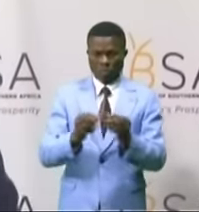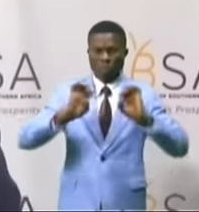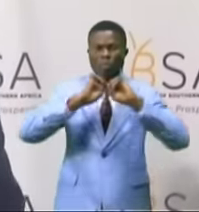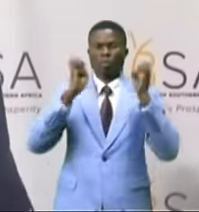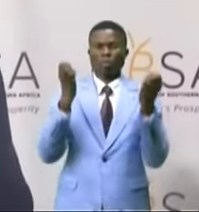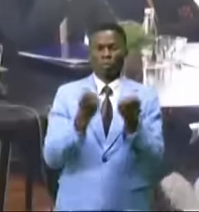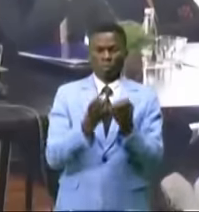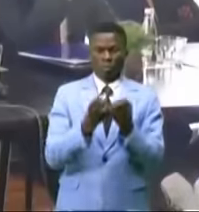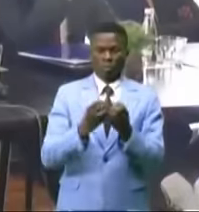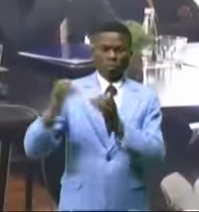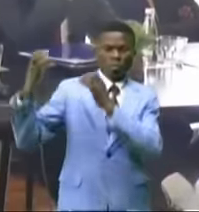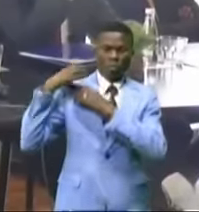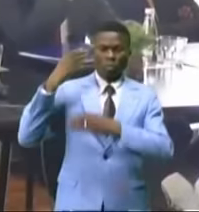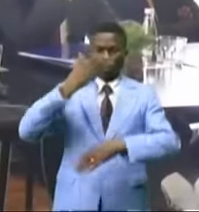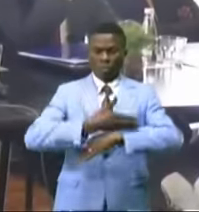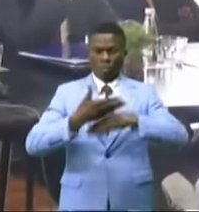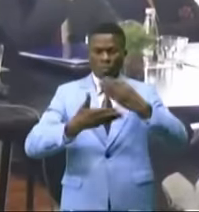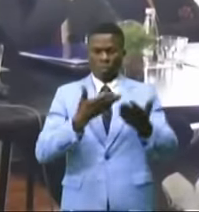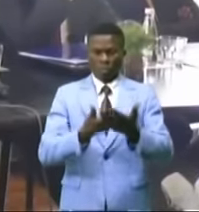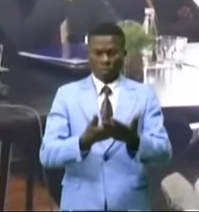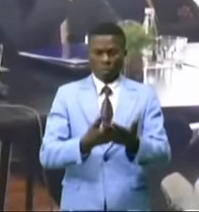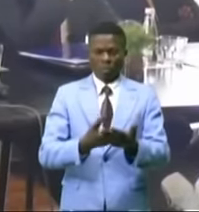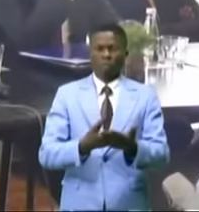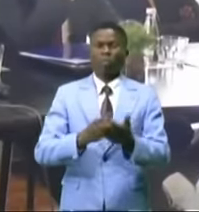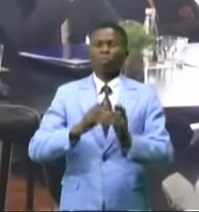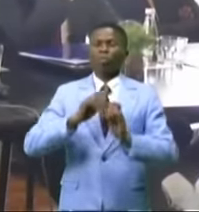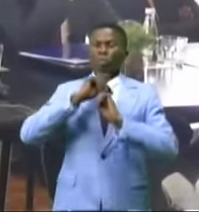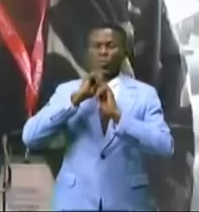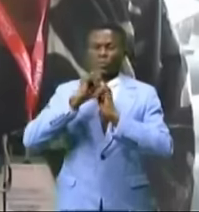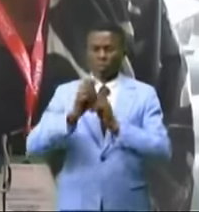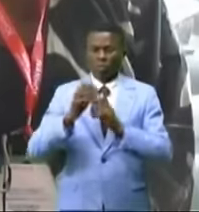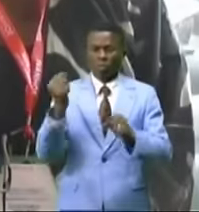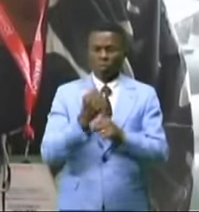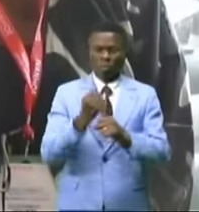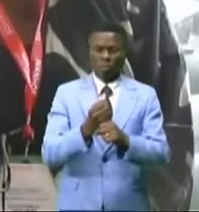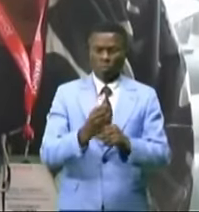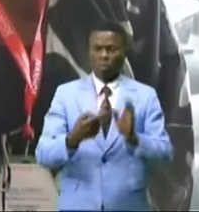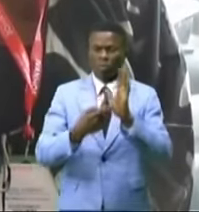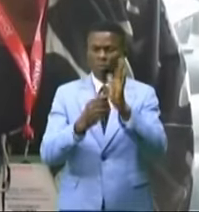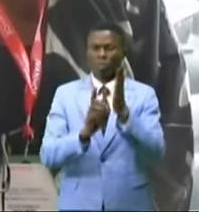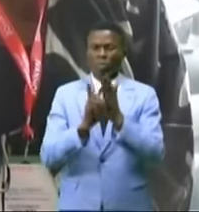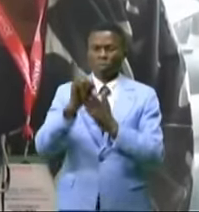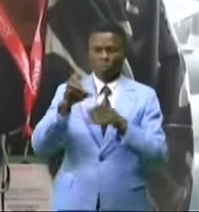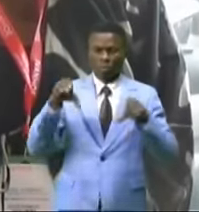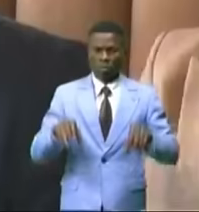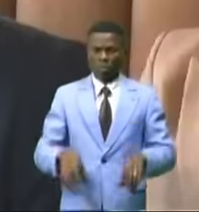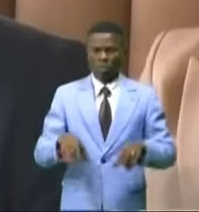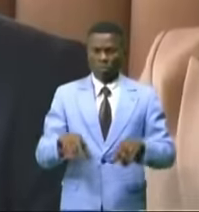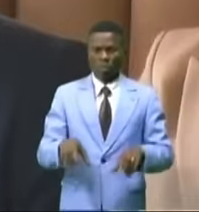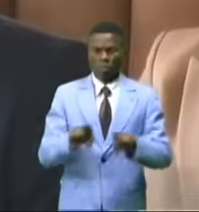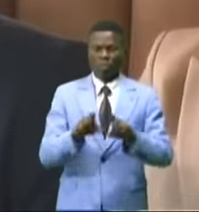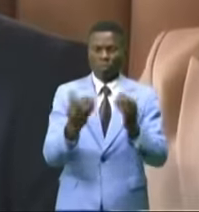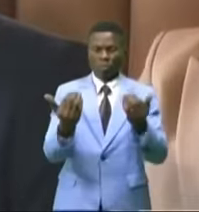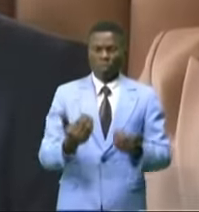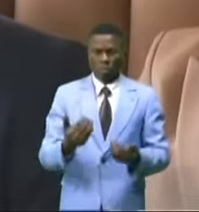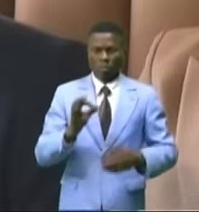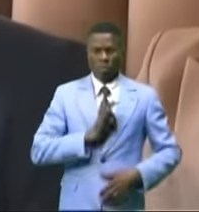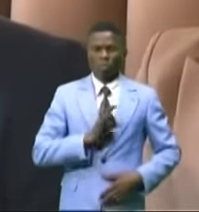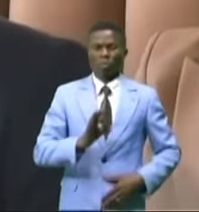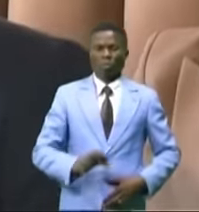l'entreprise chargée des constructions. Ces gestes qui contribuent à l'émergence de la République démocratique du Congo, telle est la volonté du chef de